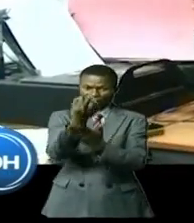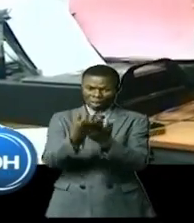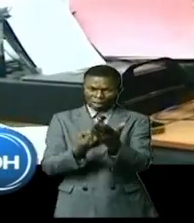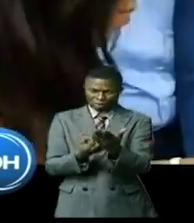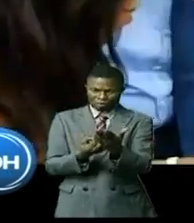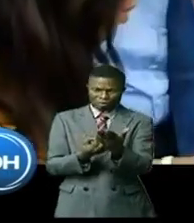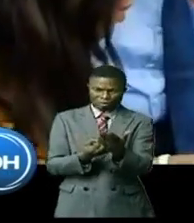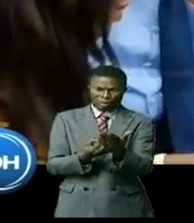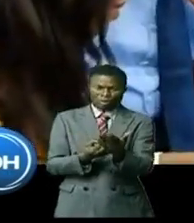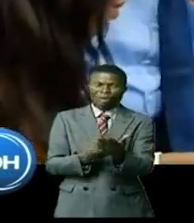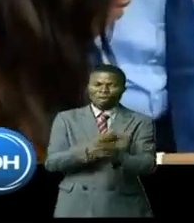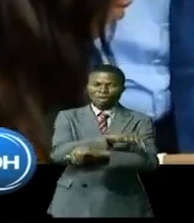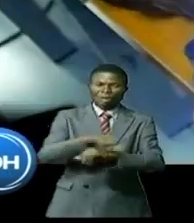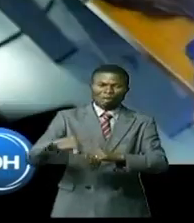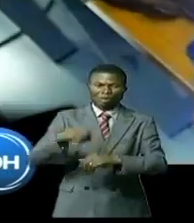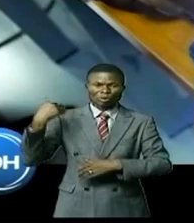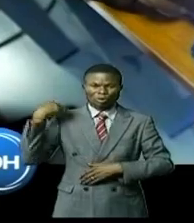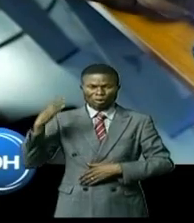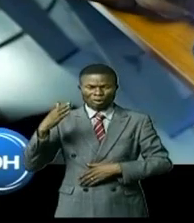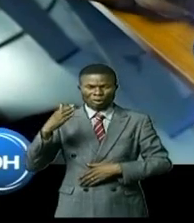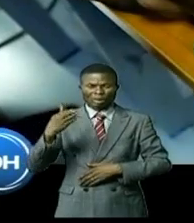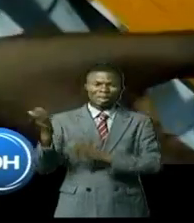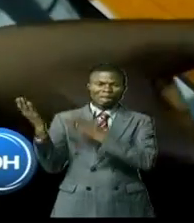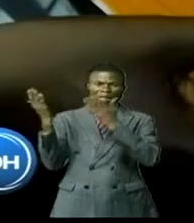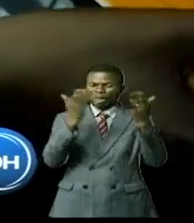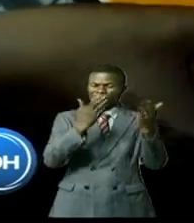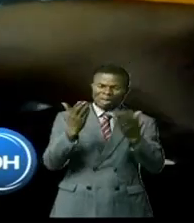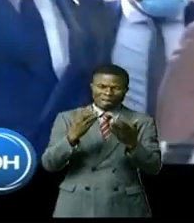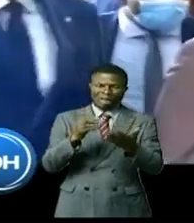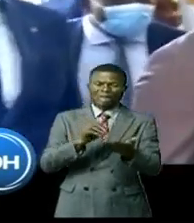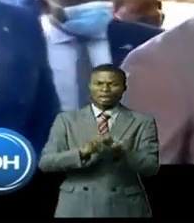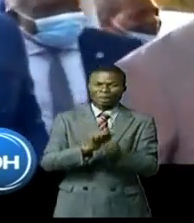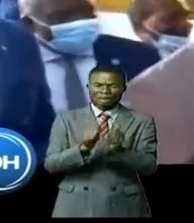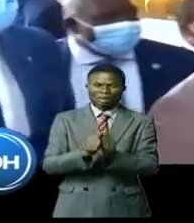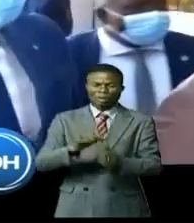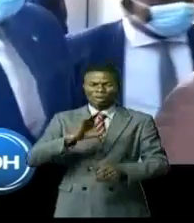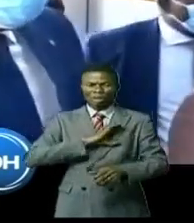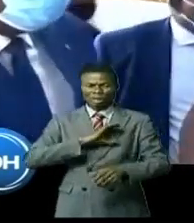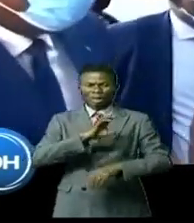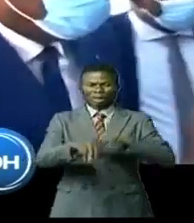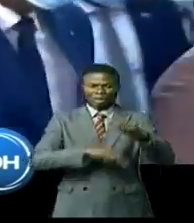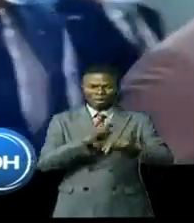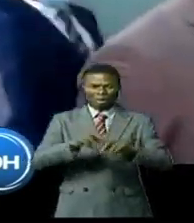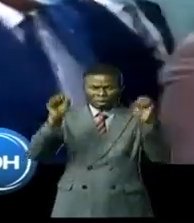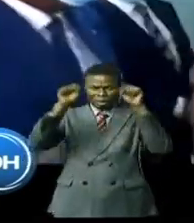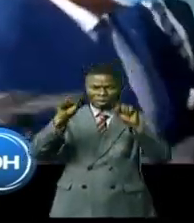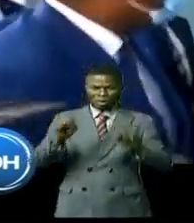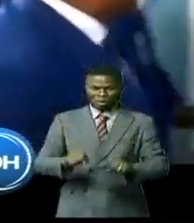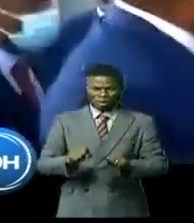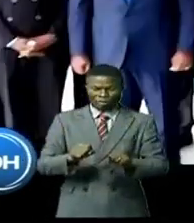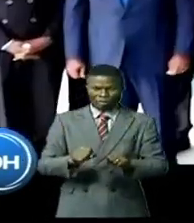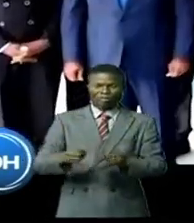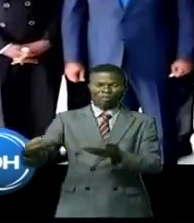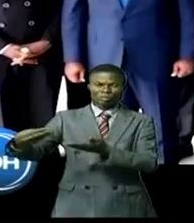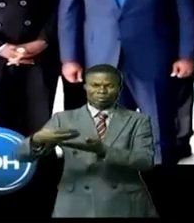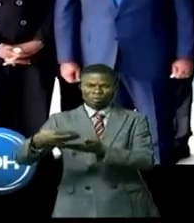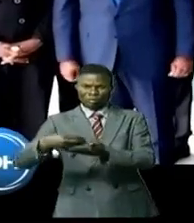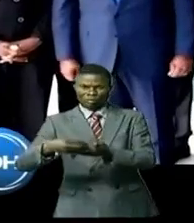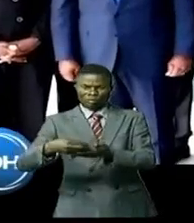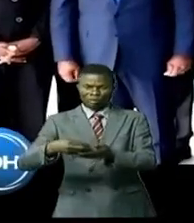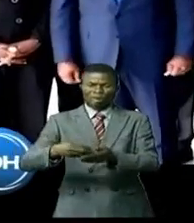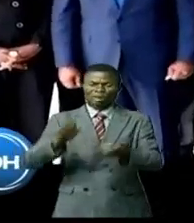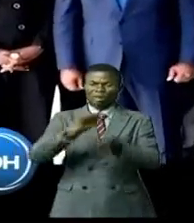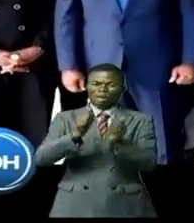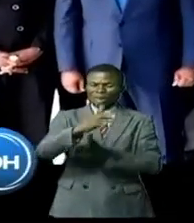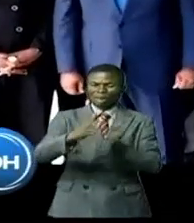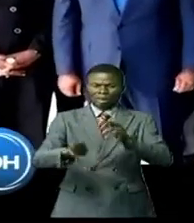de l'administration publique et du transfert de retraités rentiers civils du système octroyé vers le système contributif porté par la Caisse